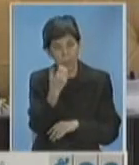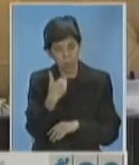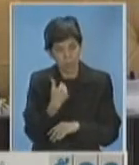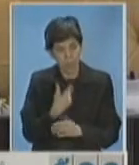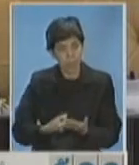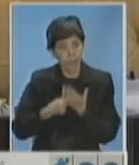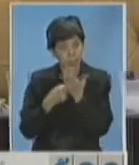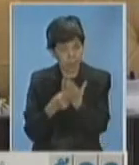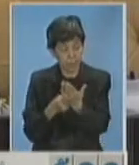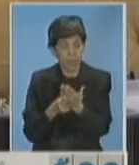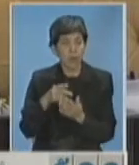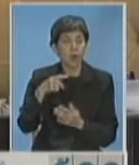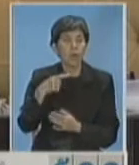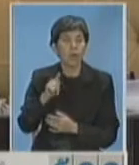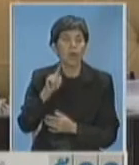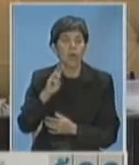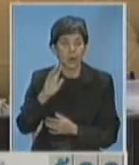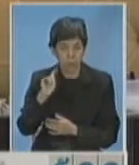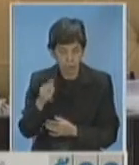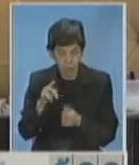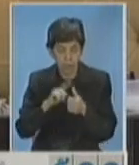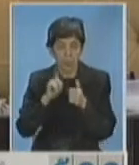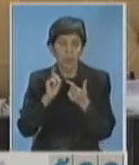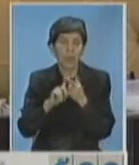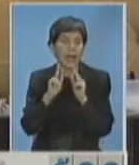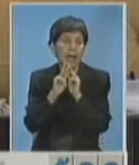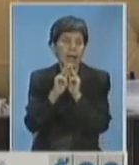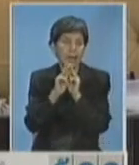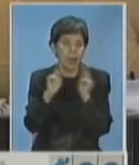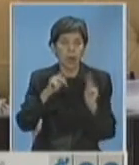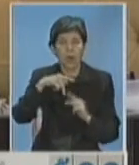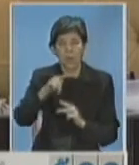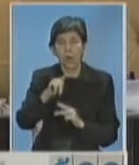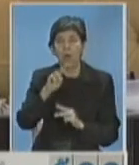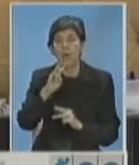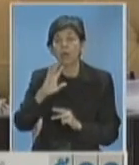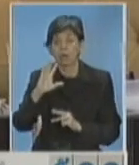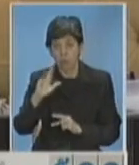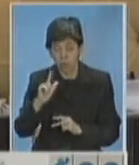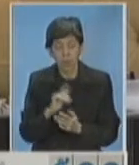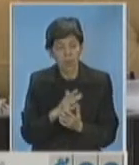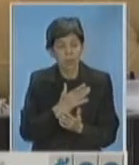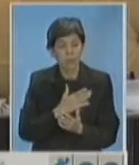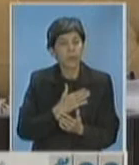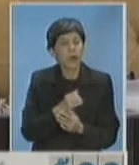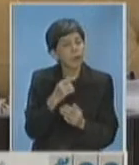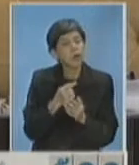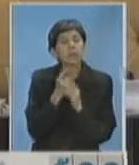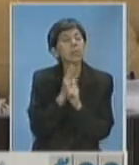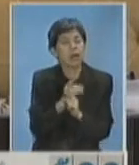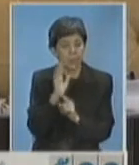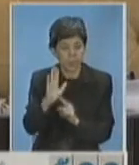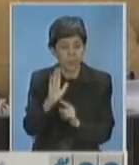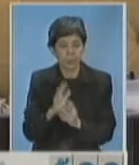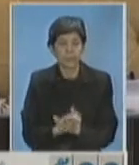านได้ยื่นไปที่ปวท.แล้วก็ยื่นกรรมาธิการปปช.อะไรน่ะก็ท่านก็พิจารณาไปตามนั้นก็แล้ว